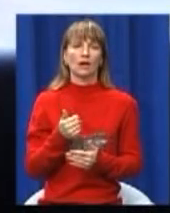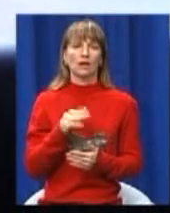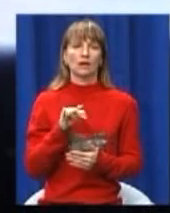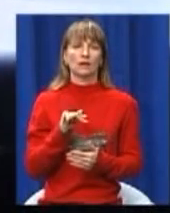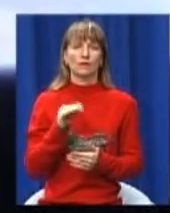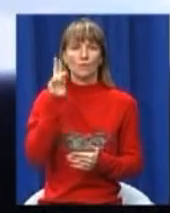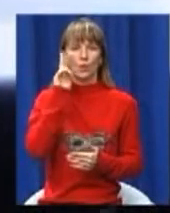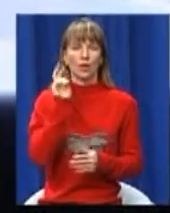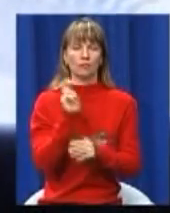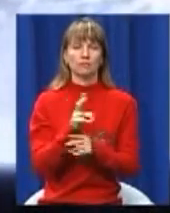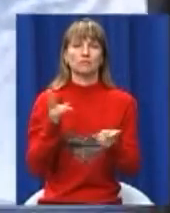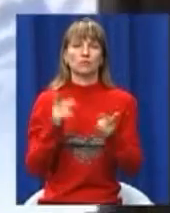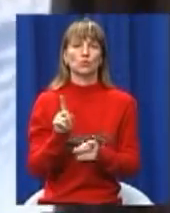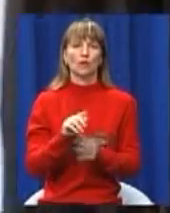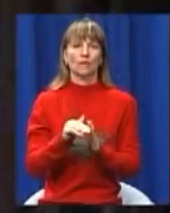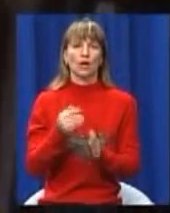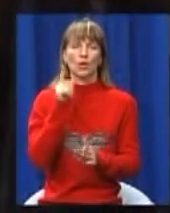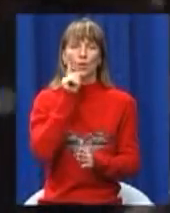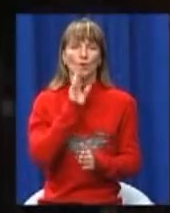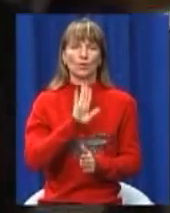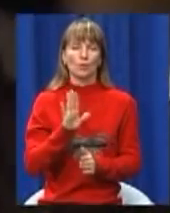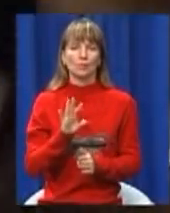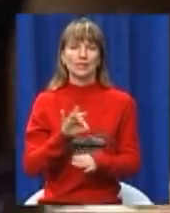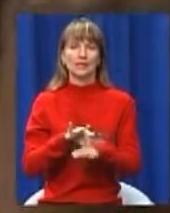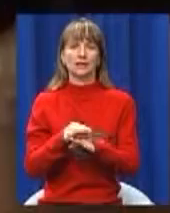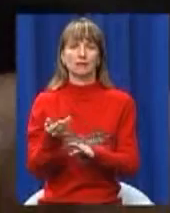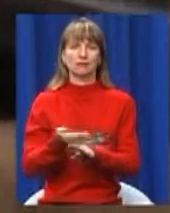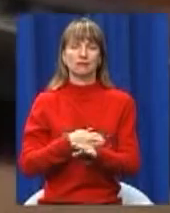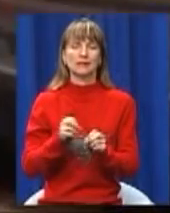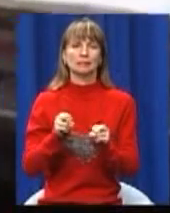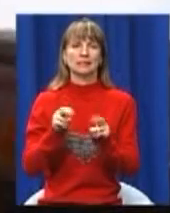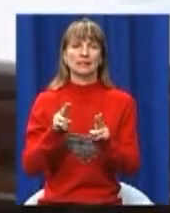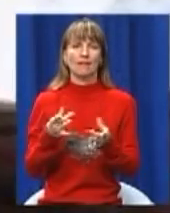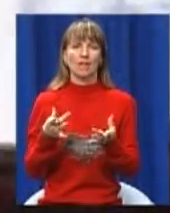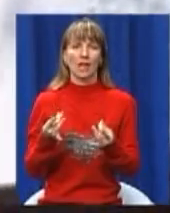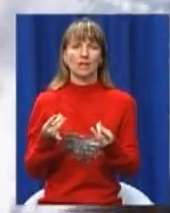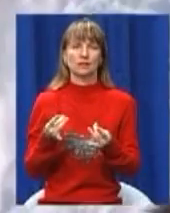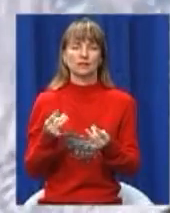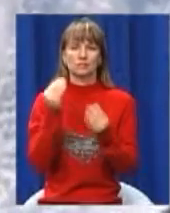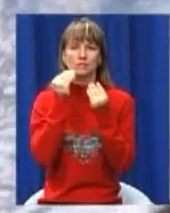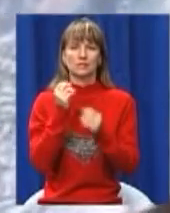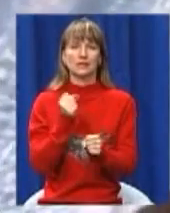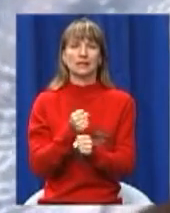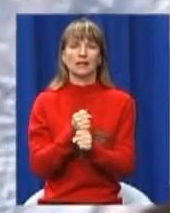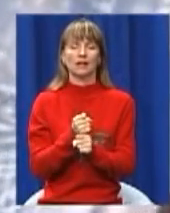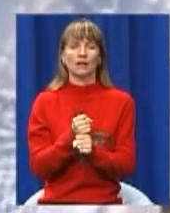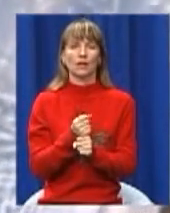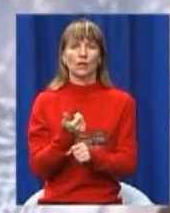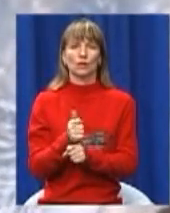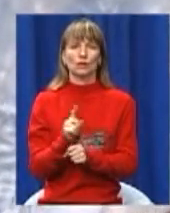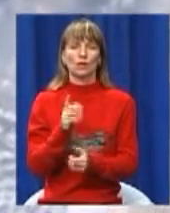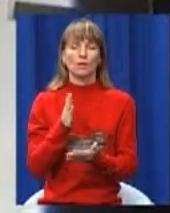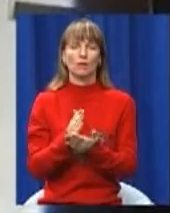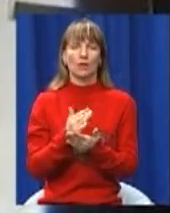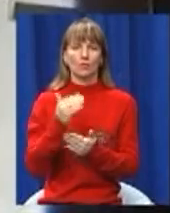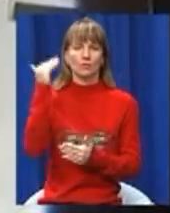потребу необхідно, що викликає незручності. Шкіру очищають спеціальними вологими серветками. Розроблено модель душа, що має дах і